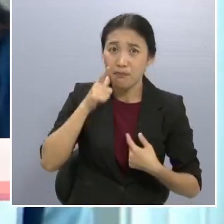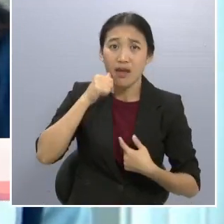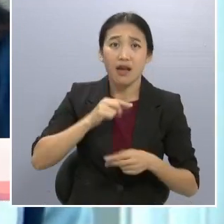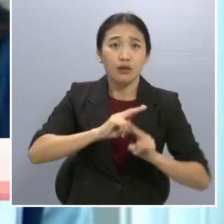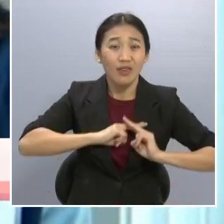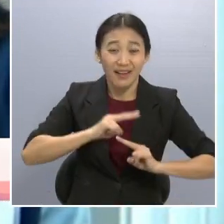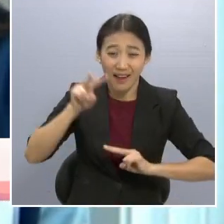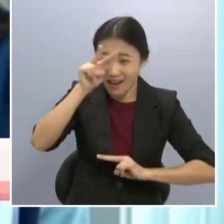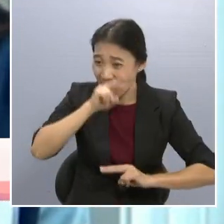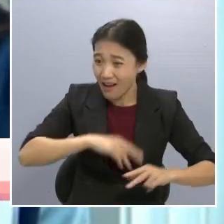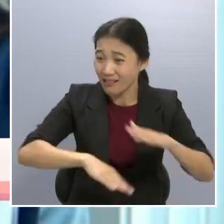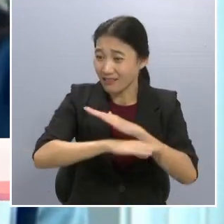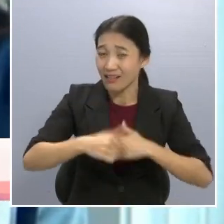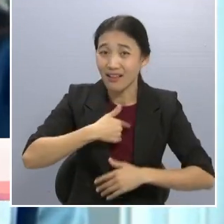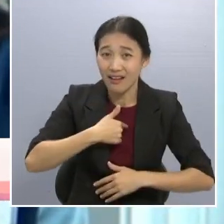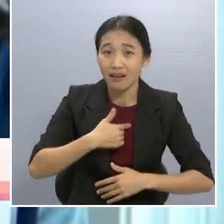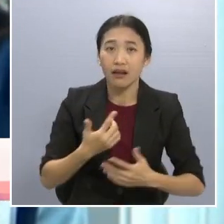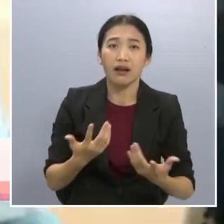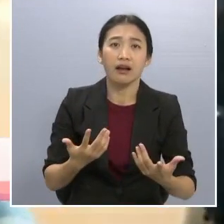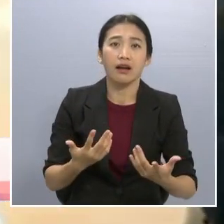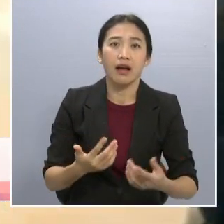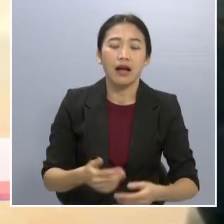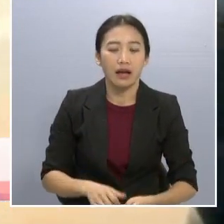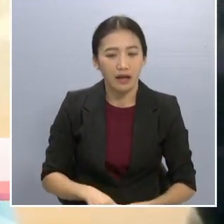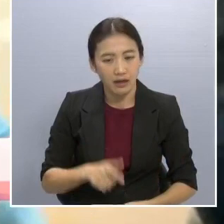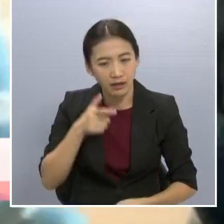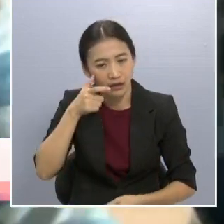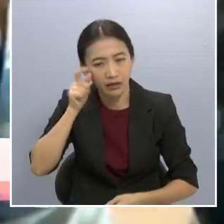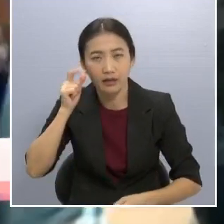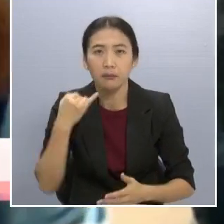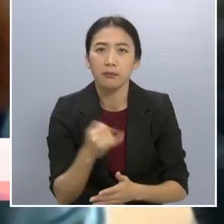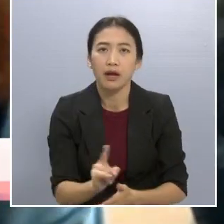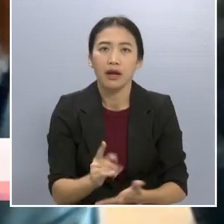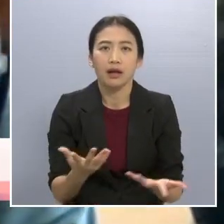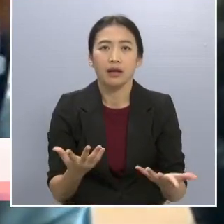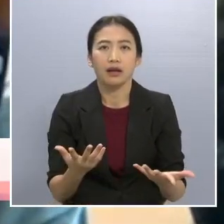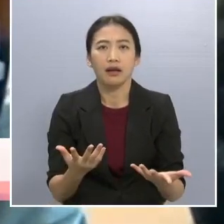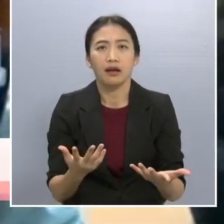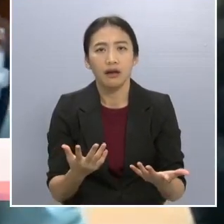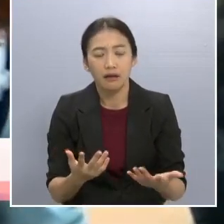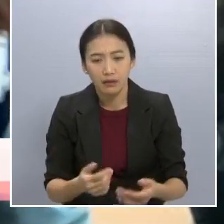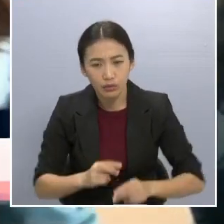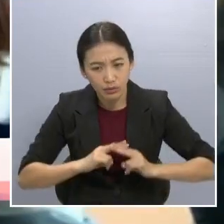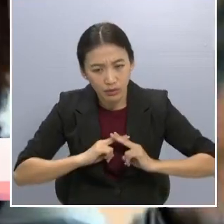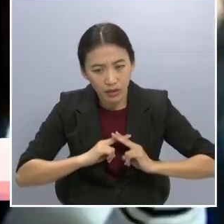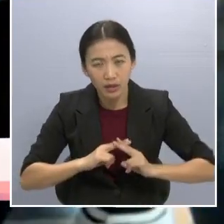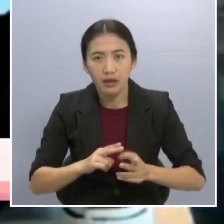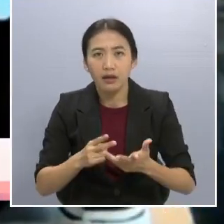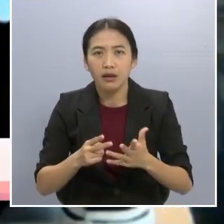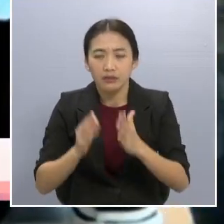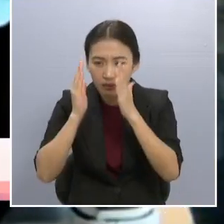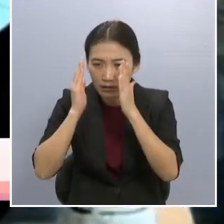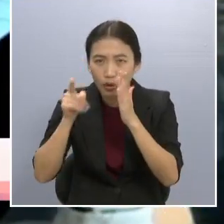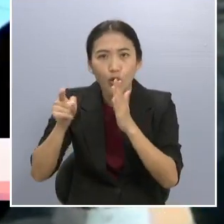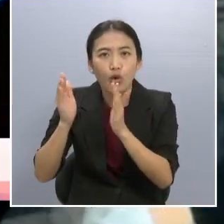าหลักฐานมาเองหามาซิว่าไอ้ที่มันเกิดกับลูกแม่เนี่ยมันไม่ใช่อุบัติเหตุแม่ก็ไปหาหลักฐานมาให้ตำรวจสิเพราะตำรวจบ